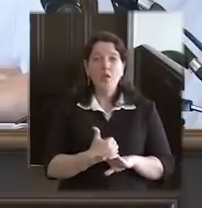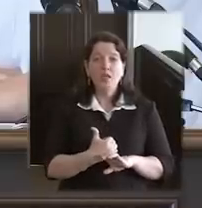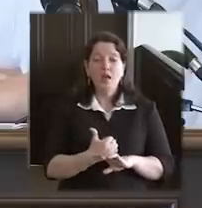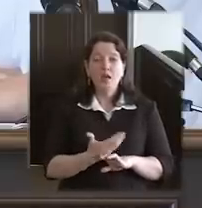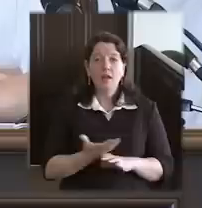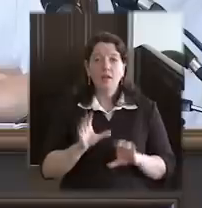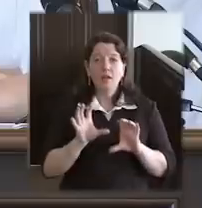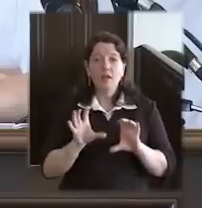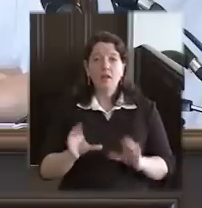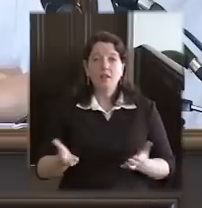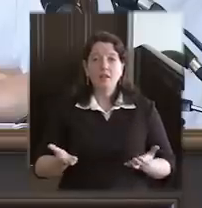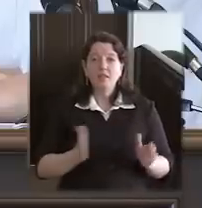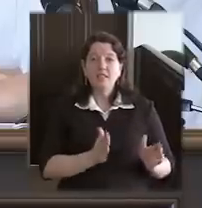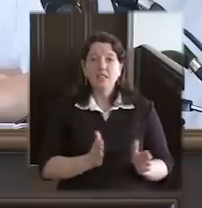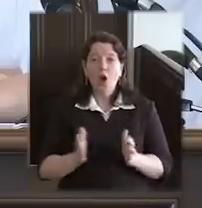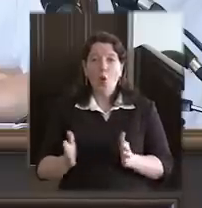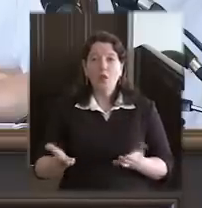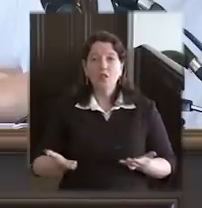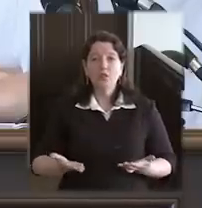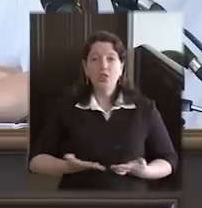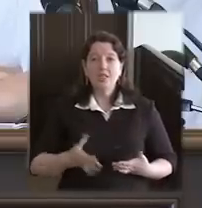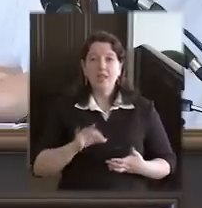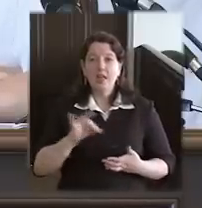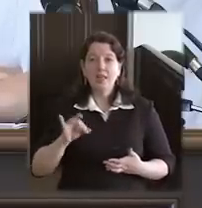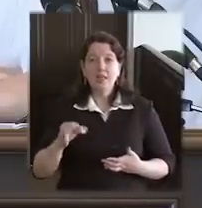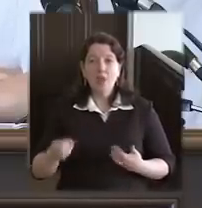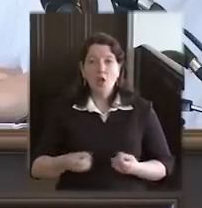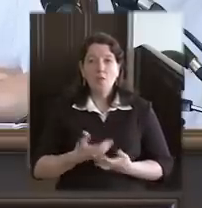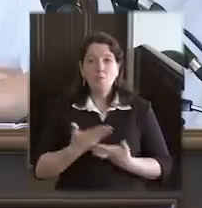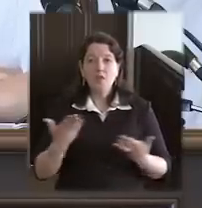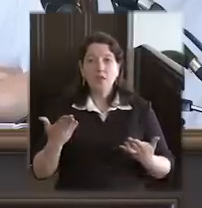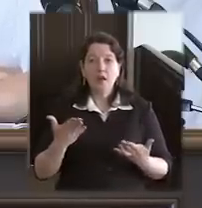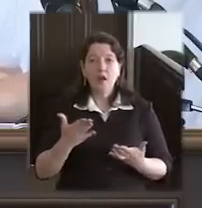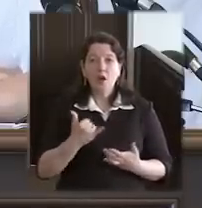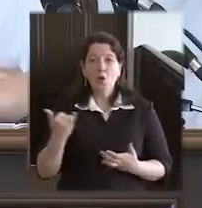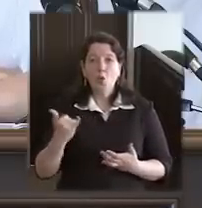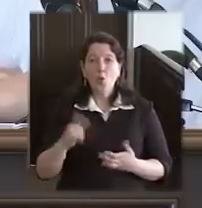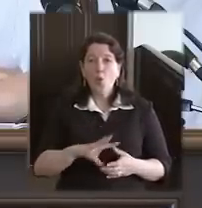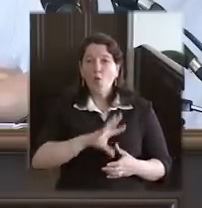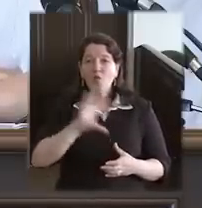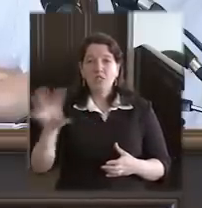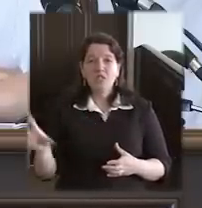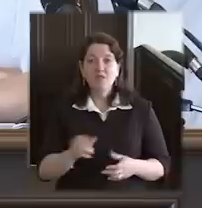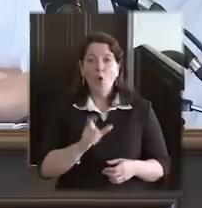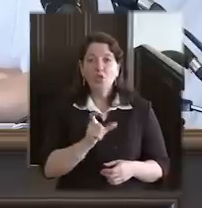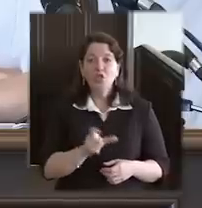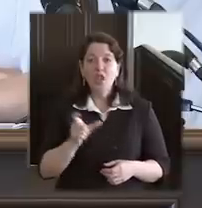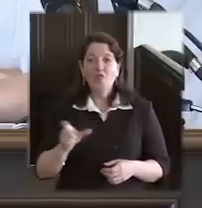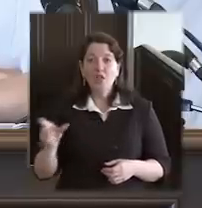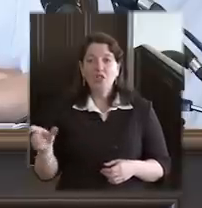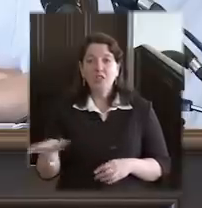закон жизни, если хотите, мира, ну, человечества,